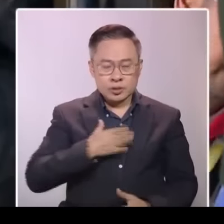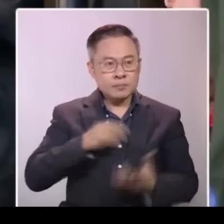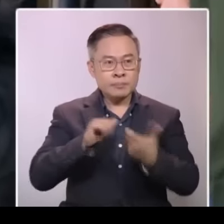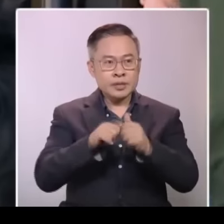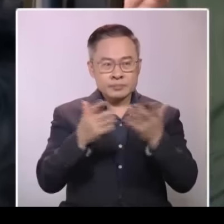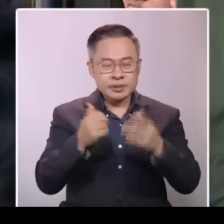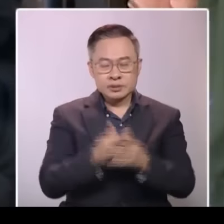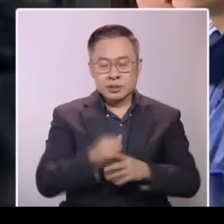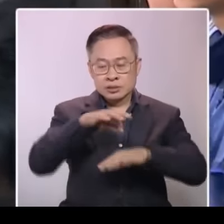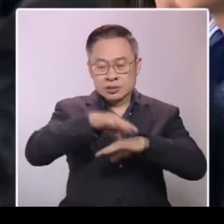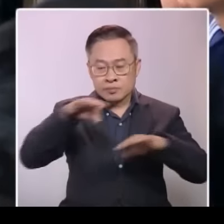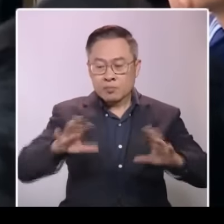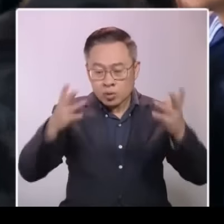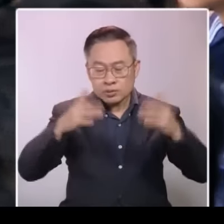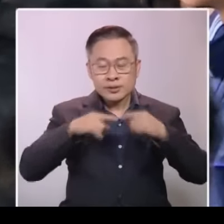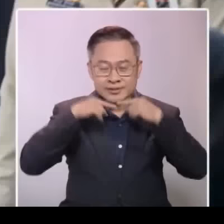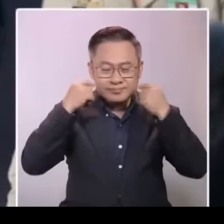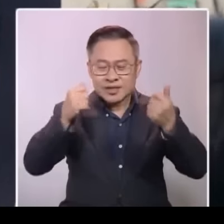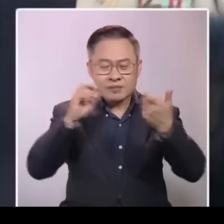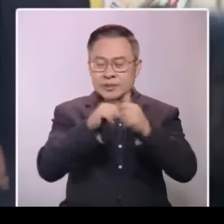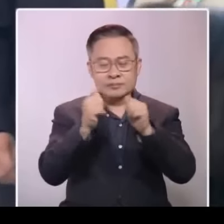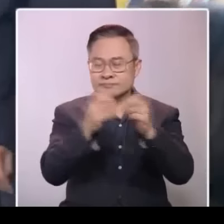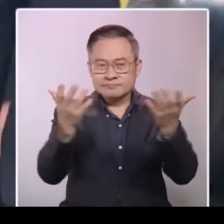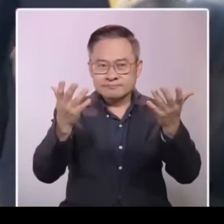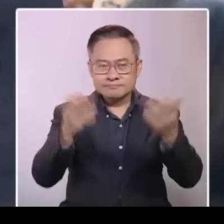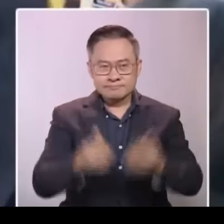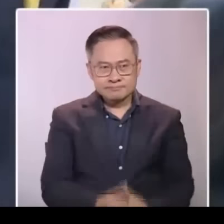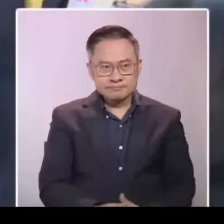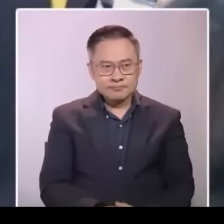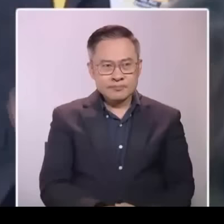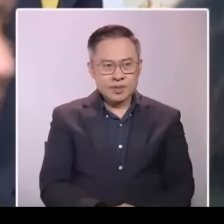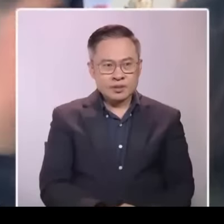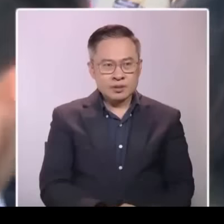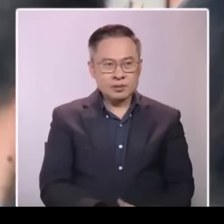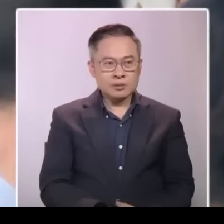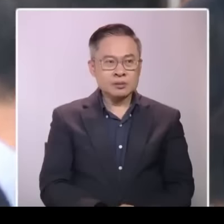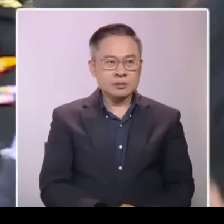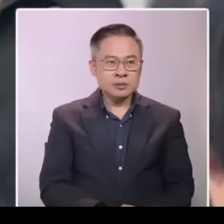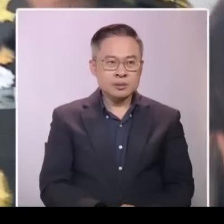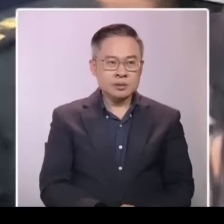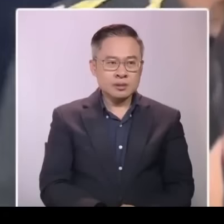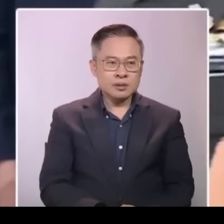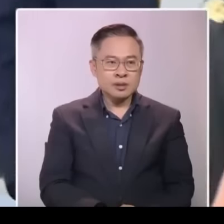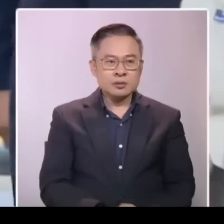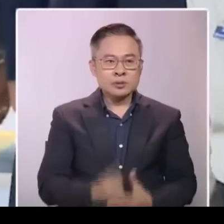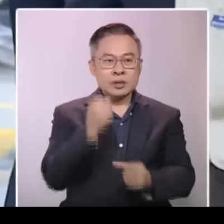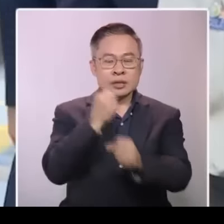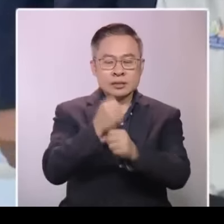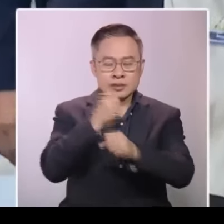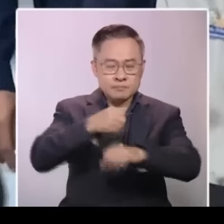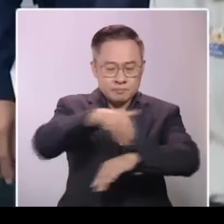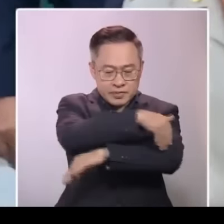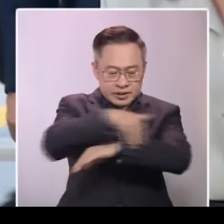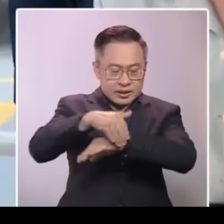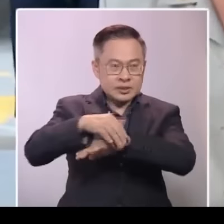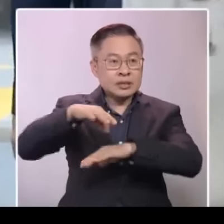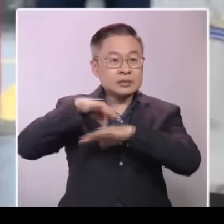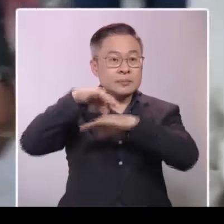ยิ้มได้ไม่มีปัญหาอะไรค่ะ แล้วคุณสุทินก็บอกด้วยนะครับว่าการจัดทำบัญชีรายชื่อนะครับเรื่องของทหาร